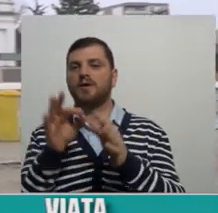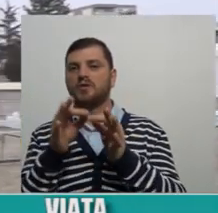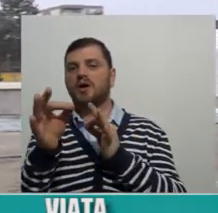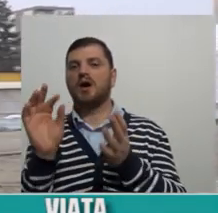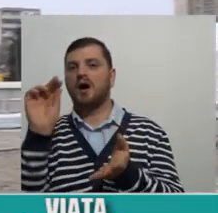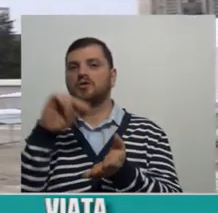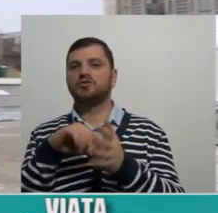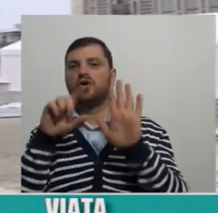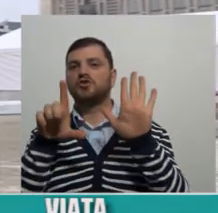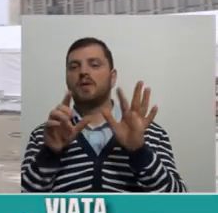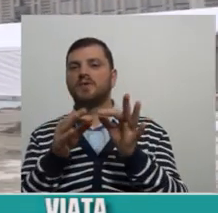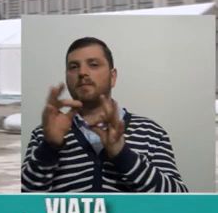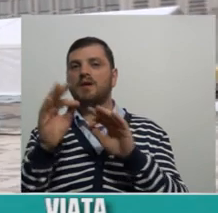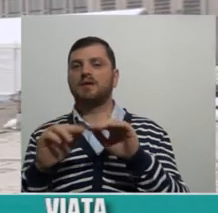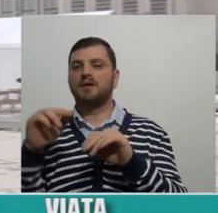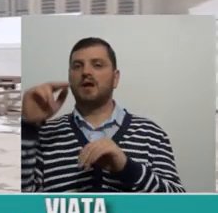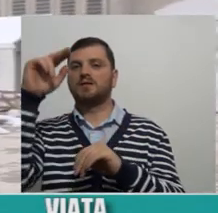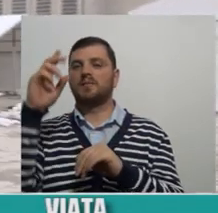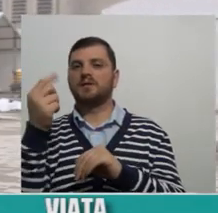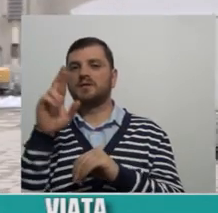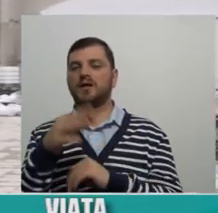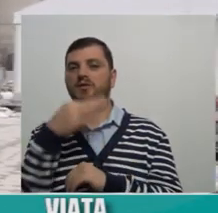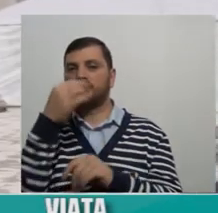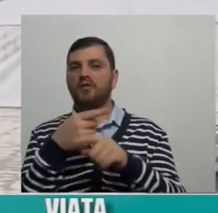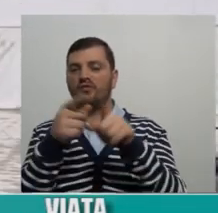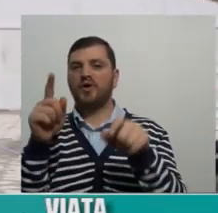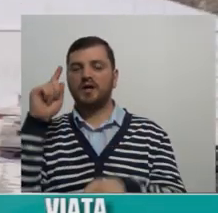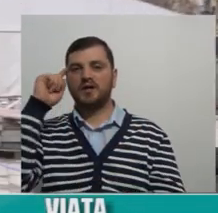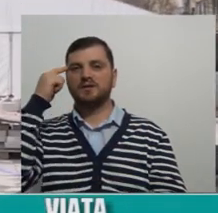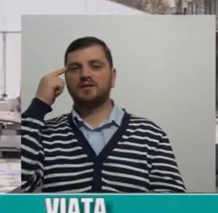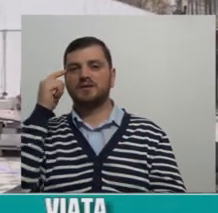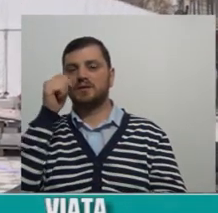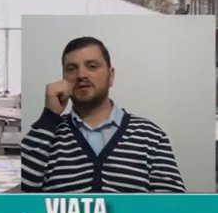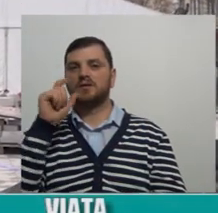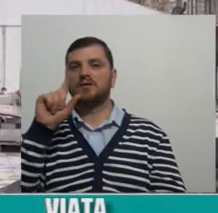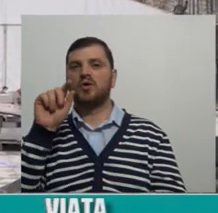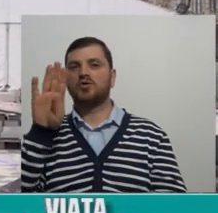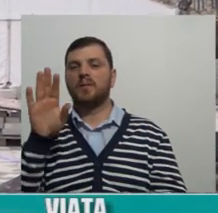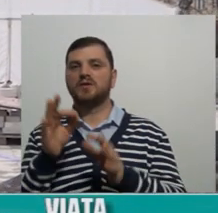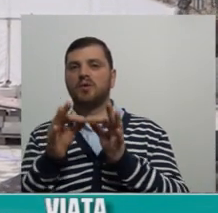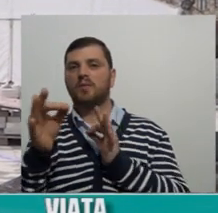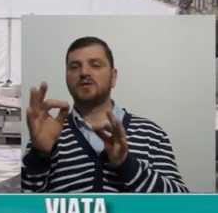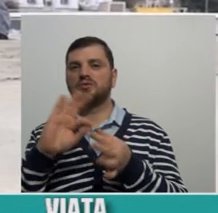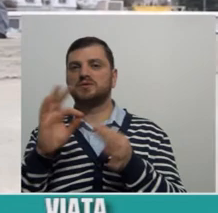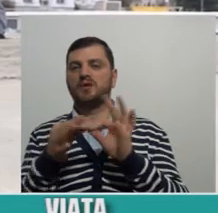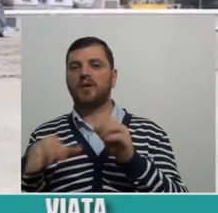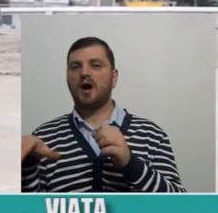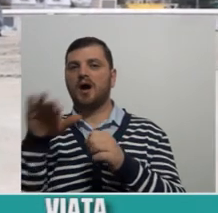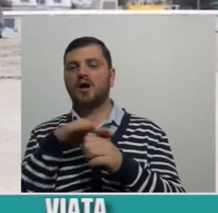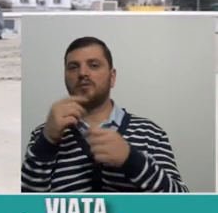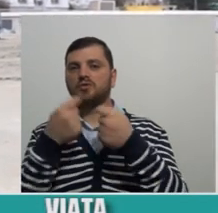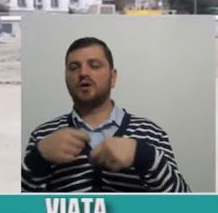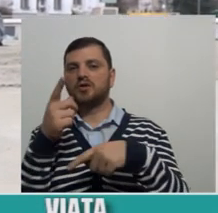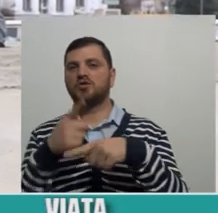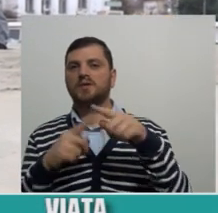metri pătrați, ajunge la 7 metri înălțime. Dar gândiți-vă că 24 metri pătrați înseamnă că acoperă